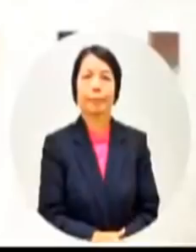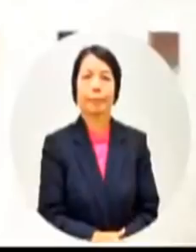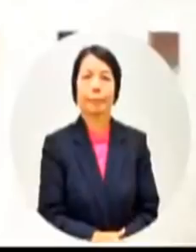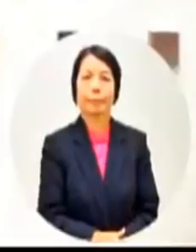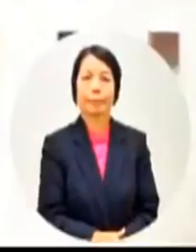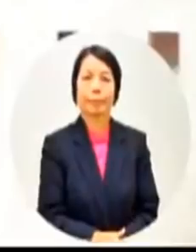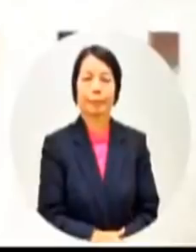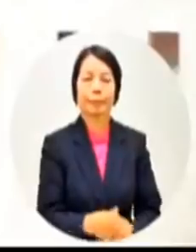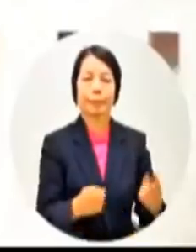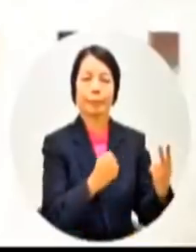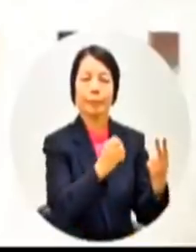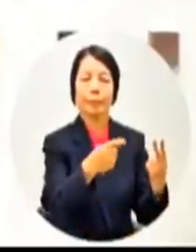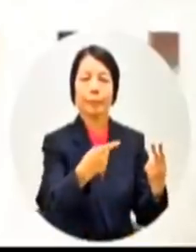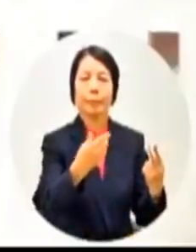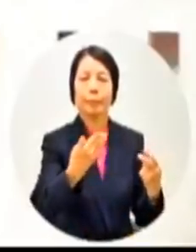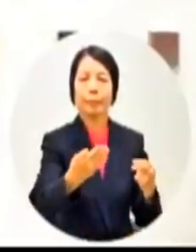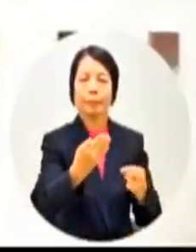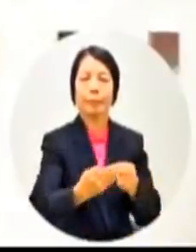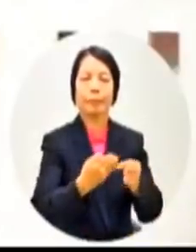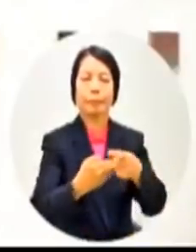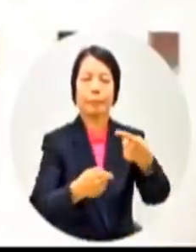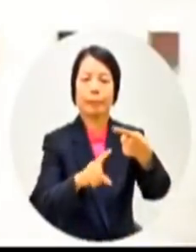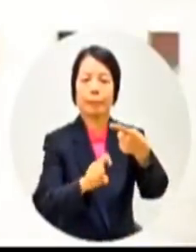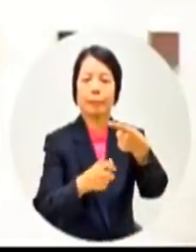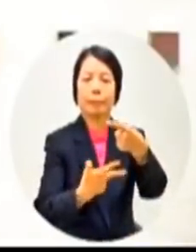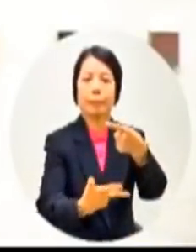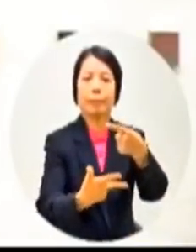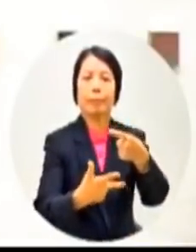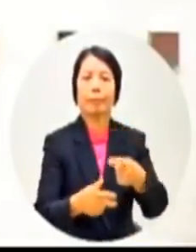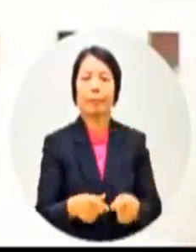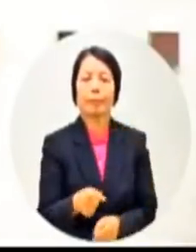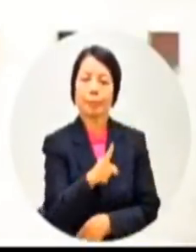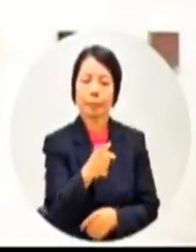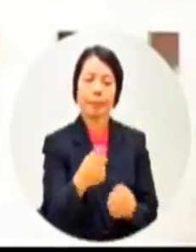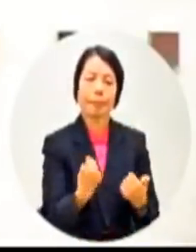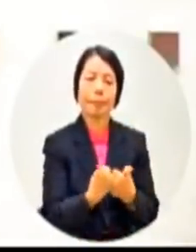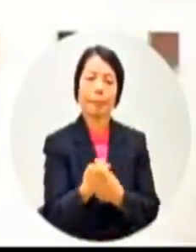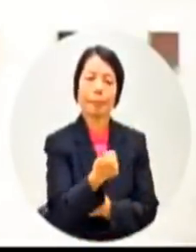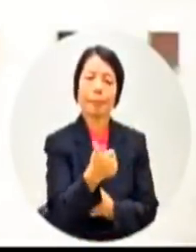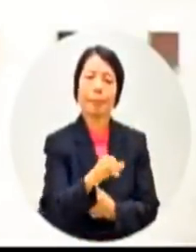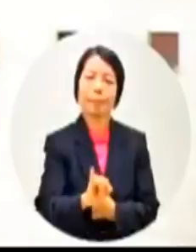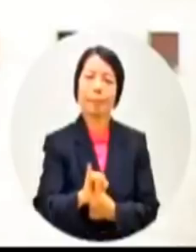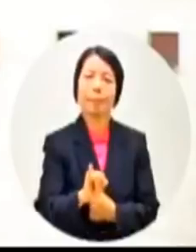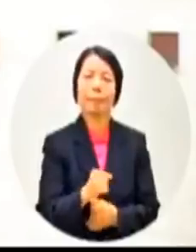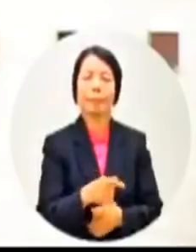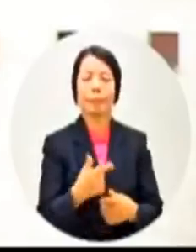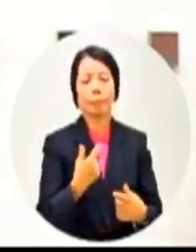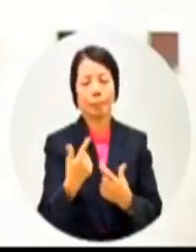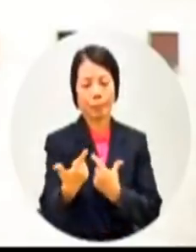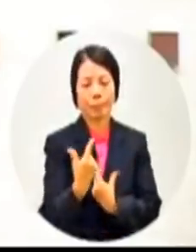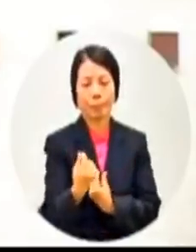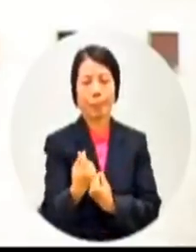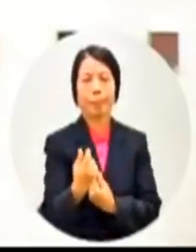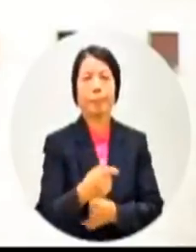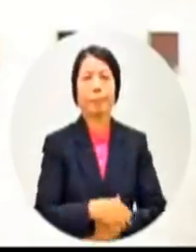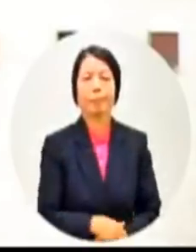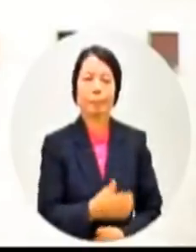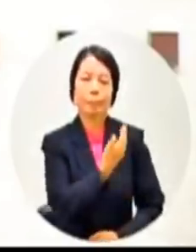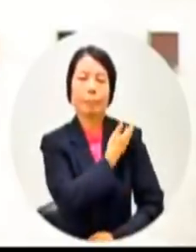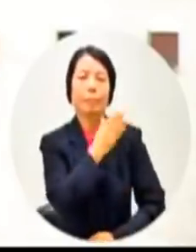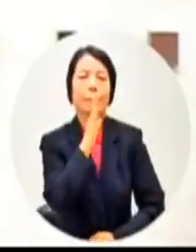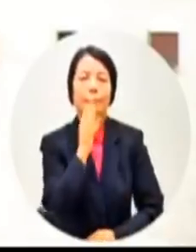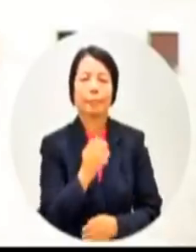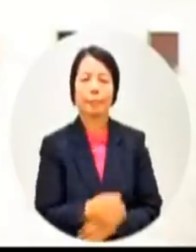2019年1月17号，我想各位议员女士先生跟我本人一样，各位不管是新当选还是连